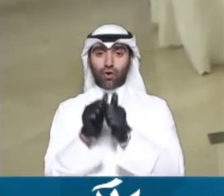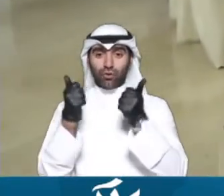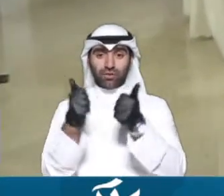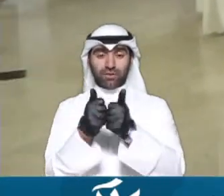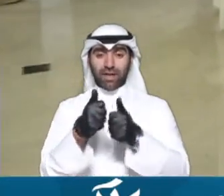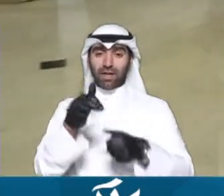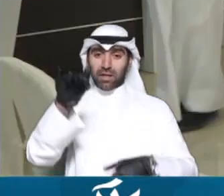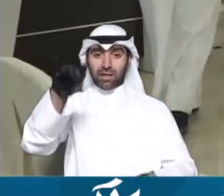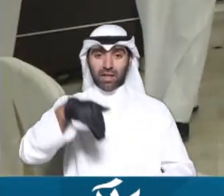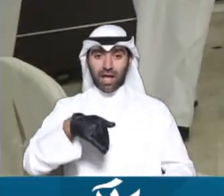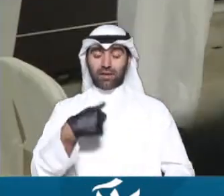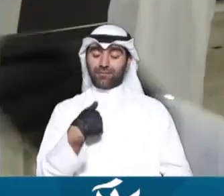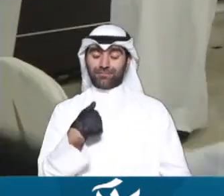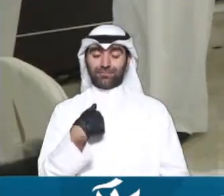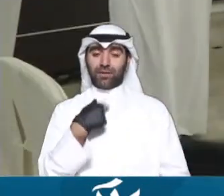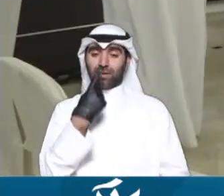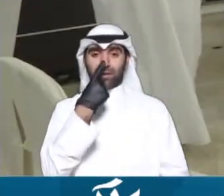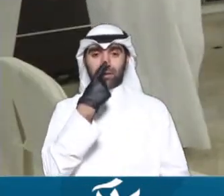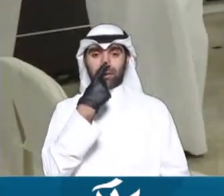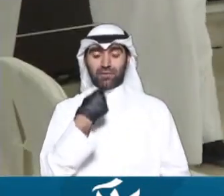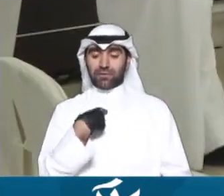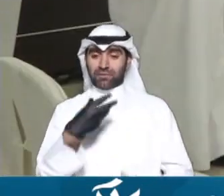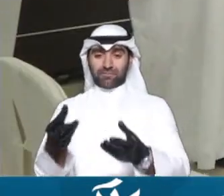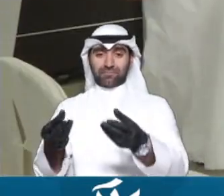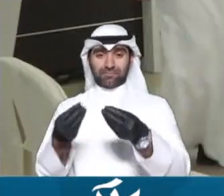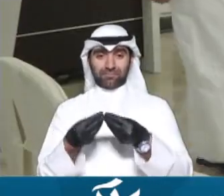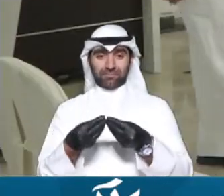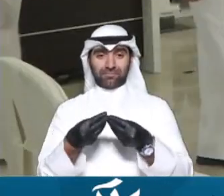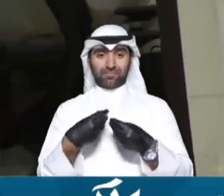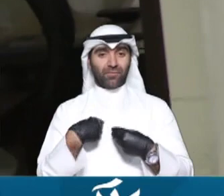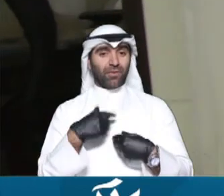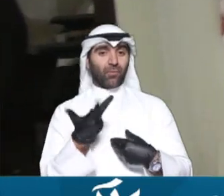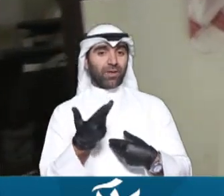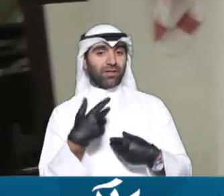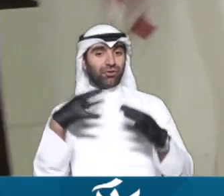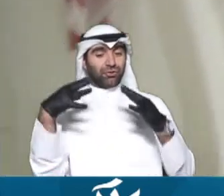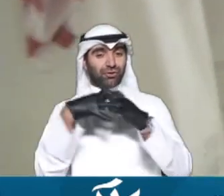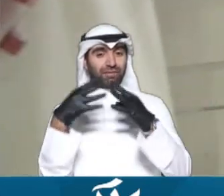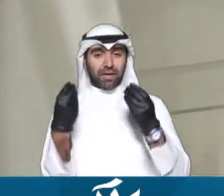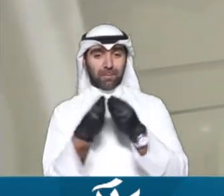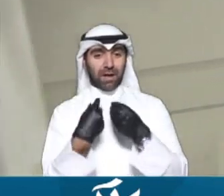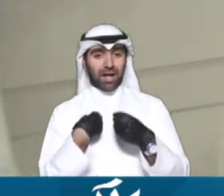شحن مشكورة، توصلها لباب بيتهم.